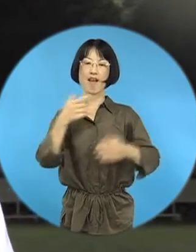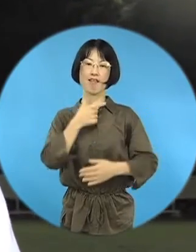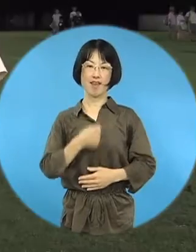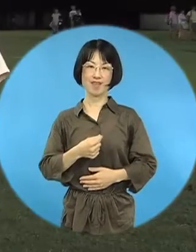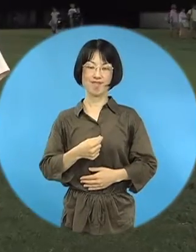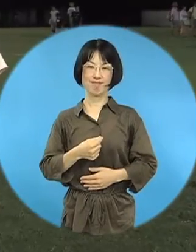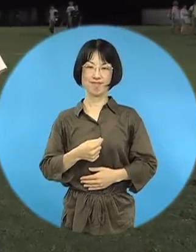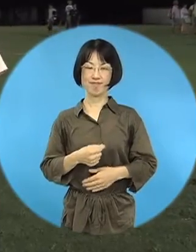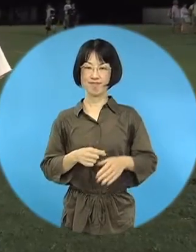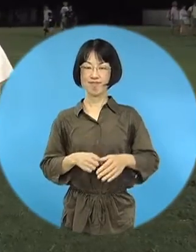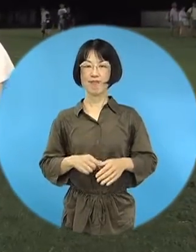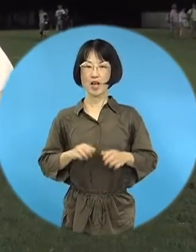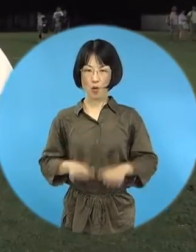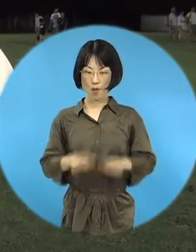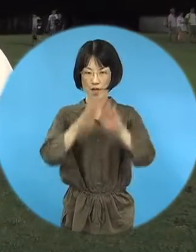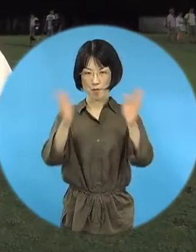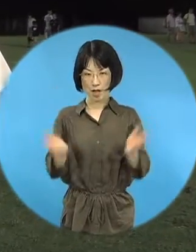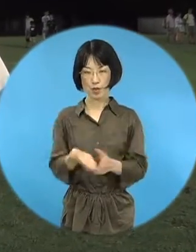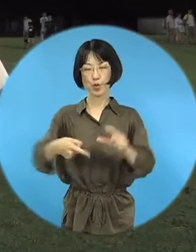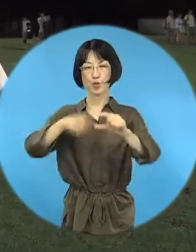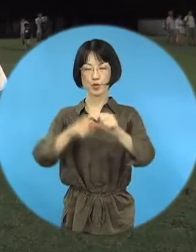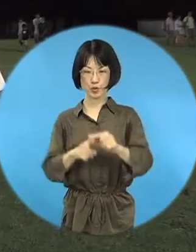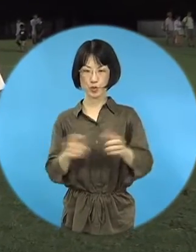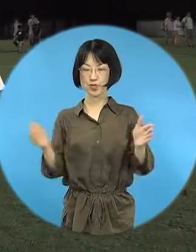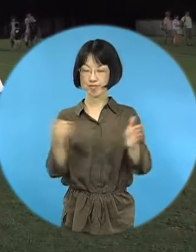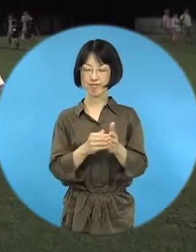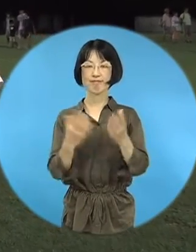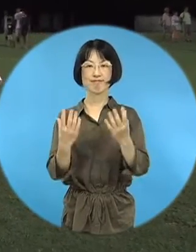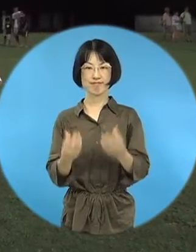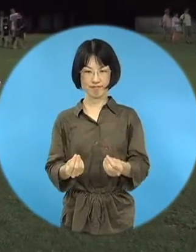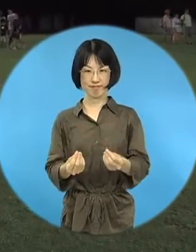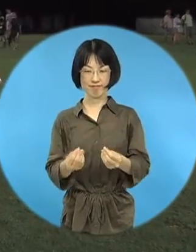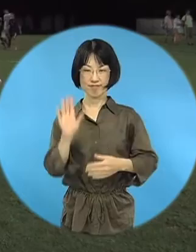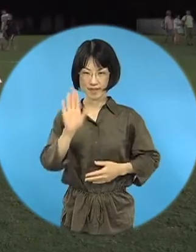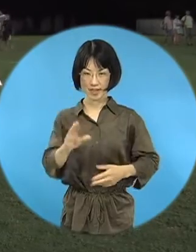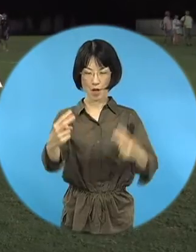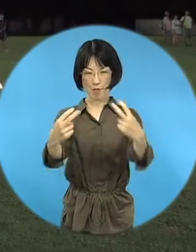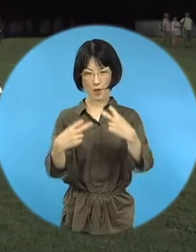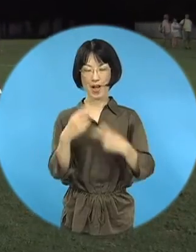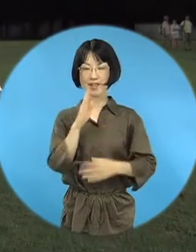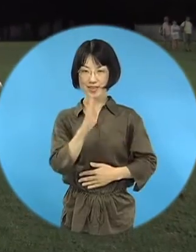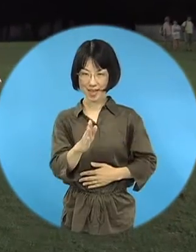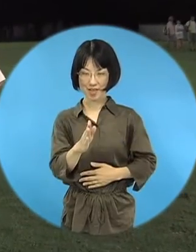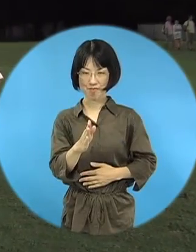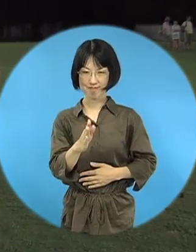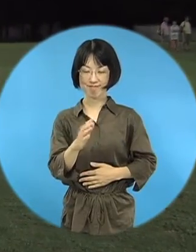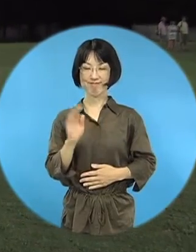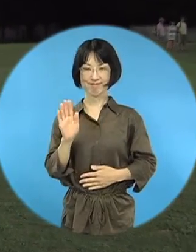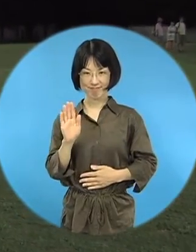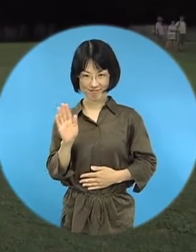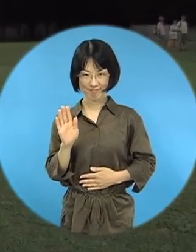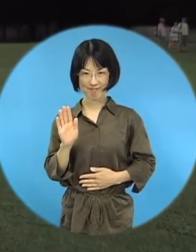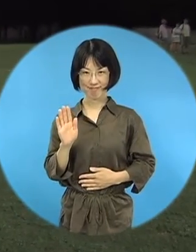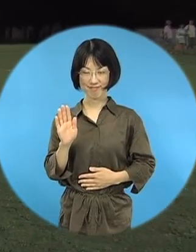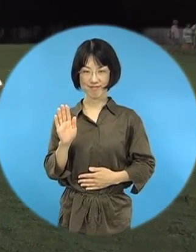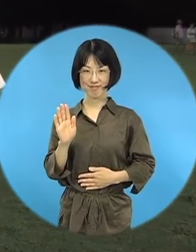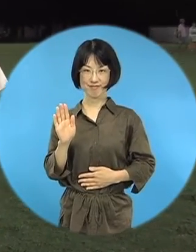と思います。 それでは今回のまるごと府中はこのあたりで失礼します。また次回もぜひご覧ください。さようなら。